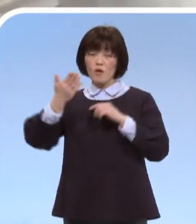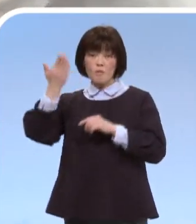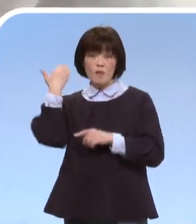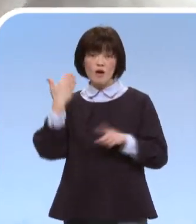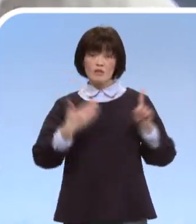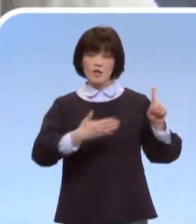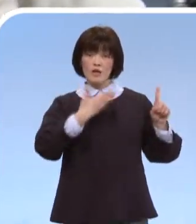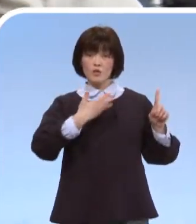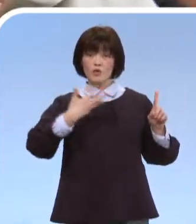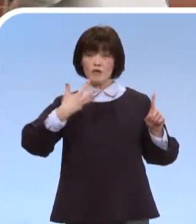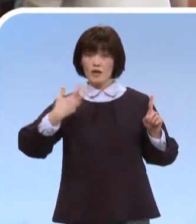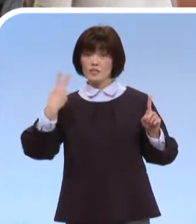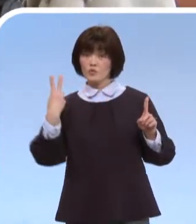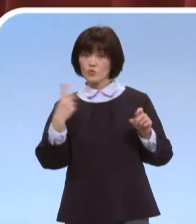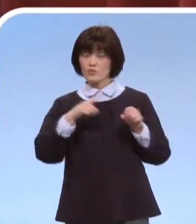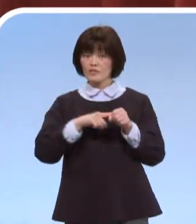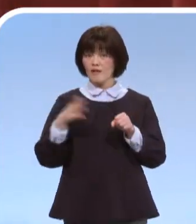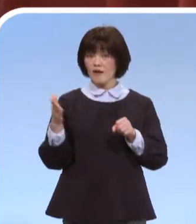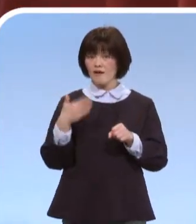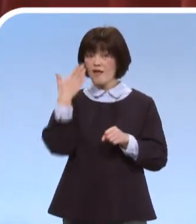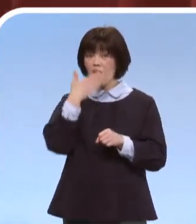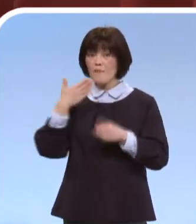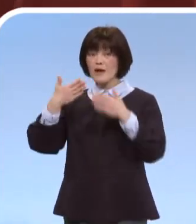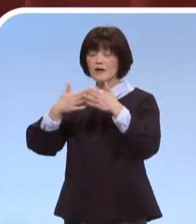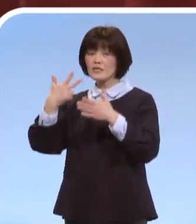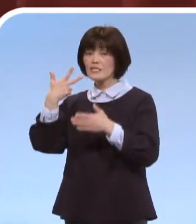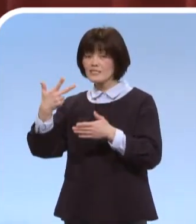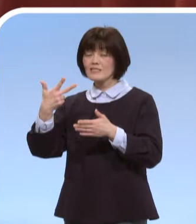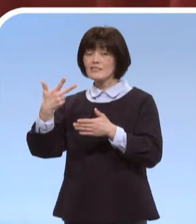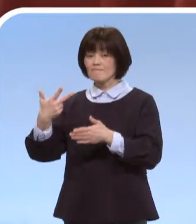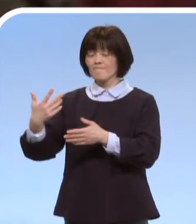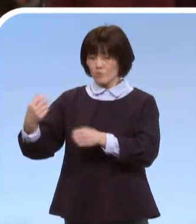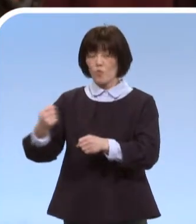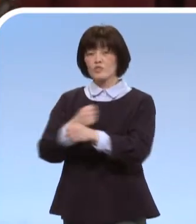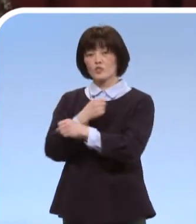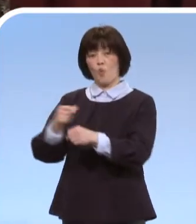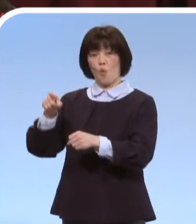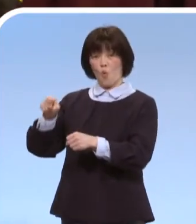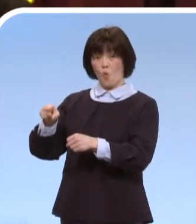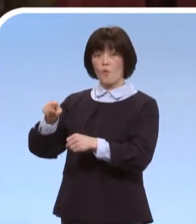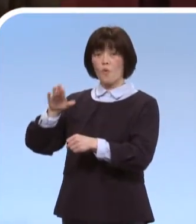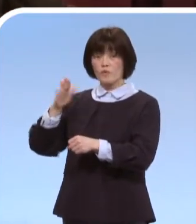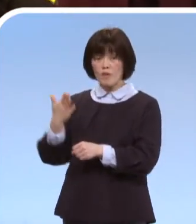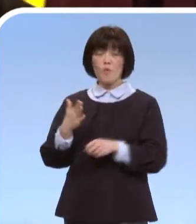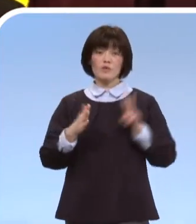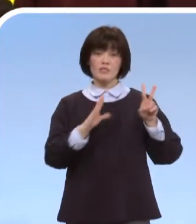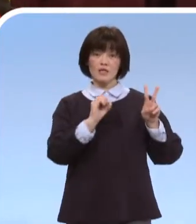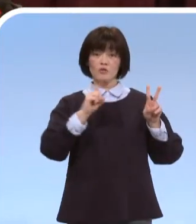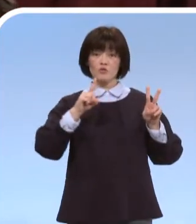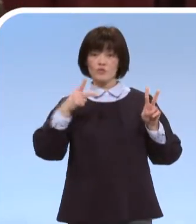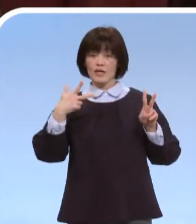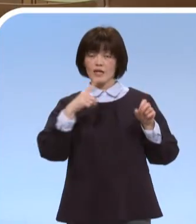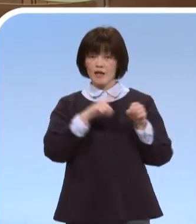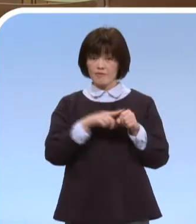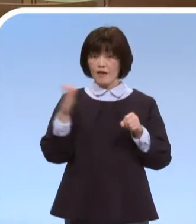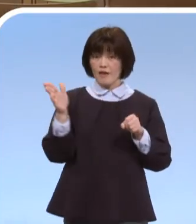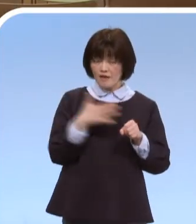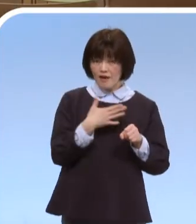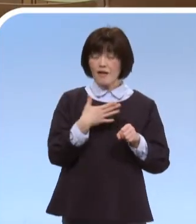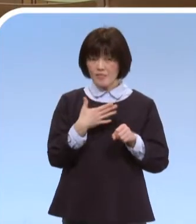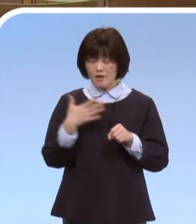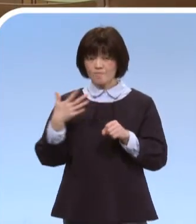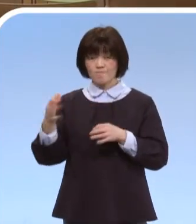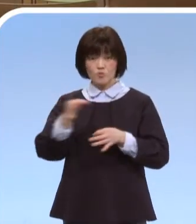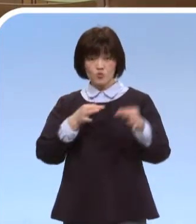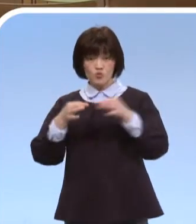もともとは1982年から尼崎市が行っていた事業なのですが、2017年から清